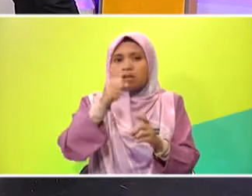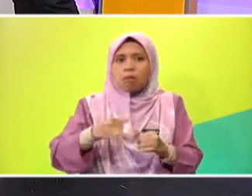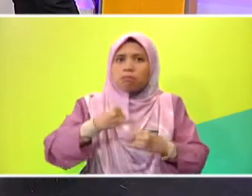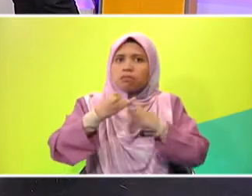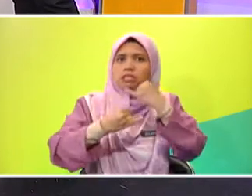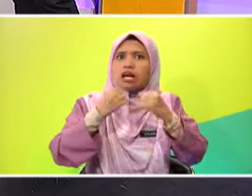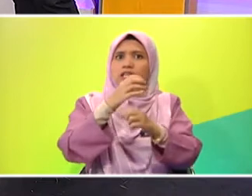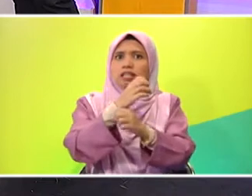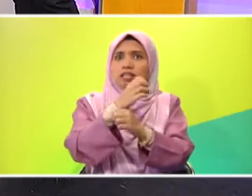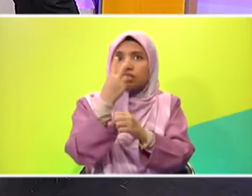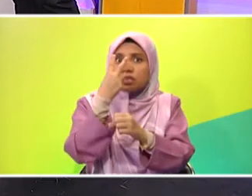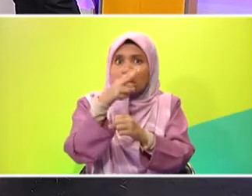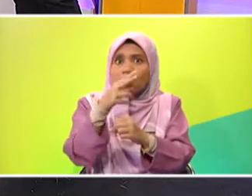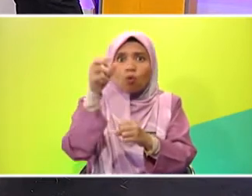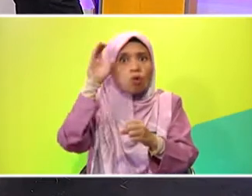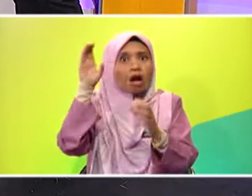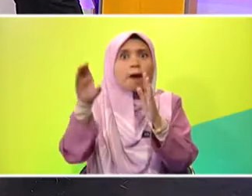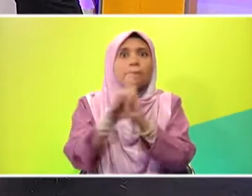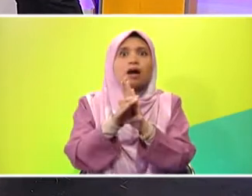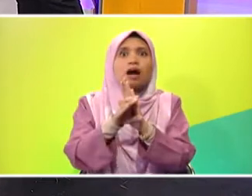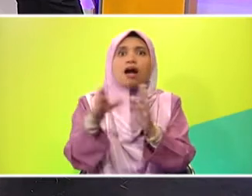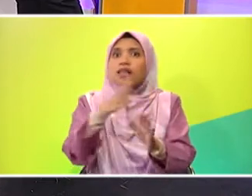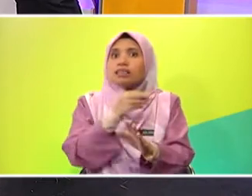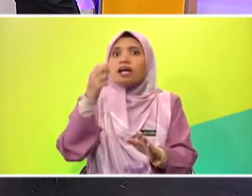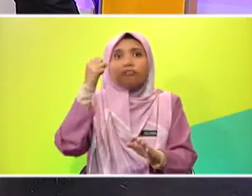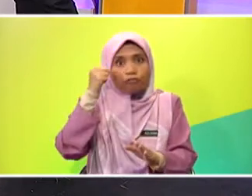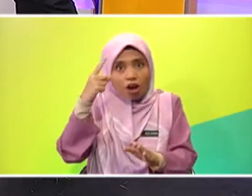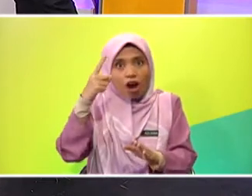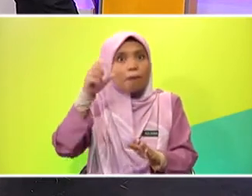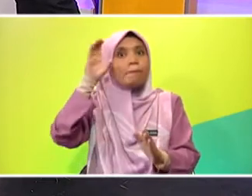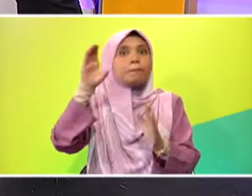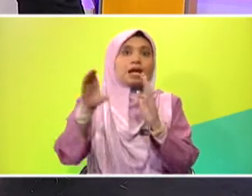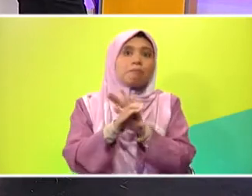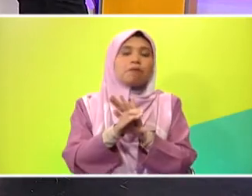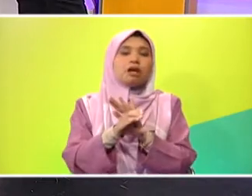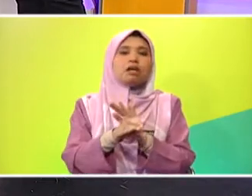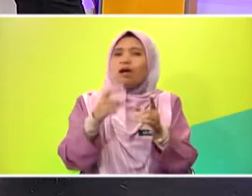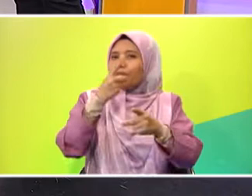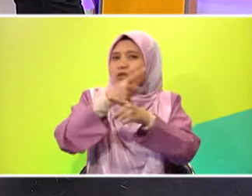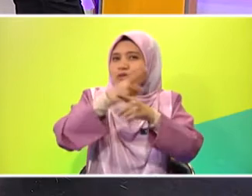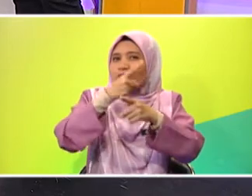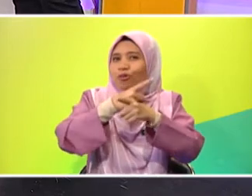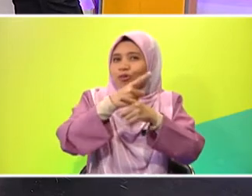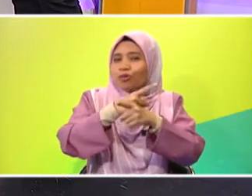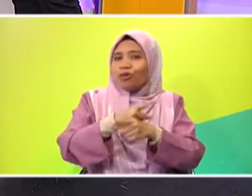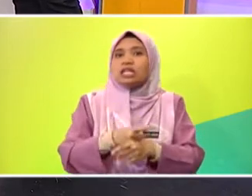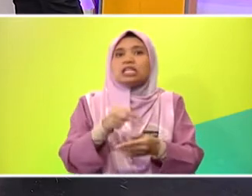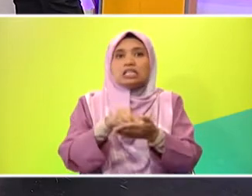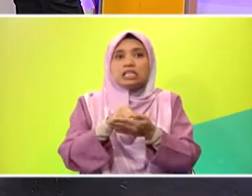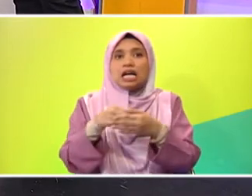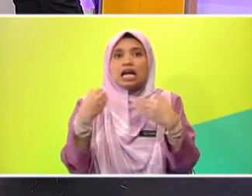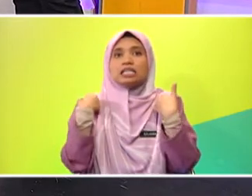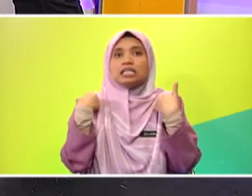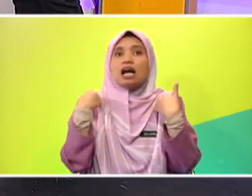melepas tiga badan karena memberi respon terhadap gambar yang kakinya lihat betul sekali karena ini adalah